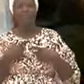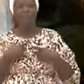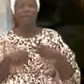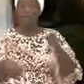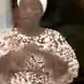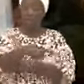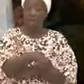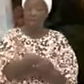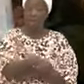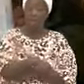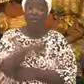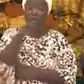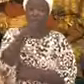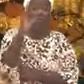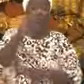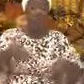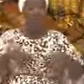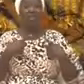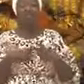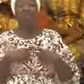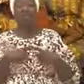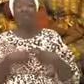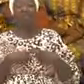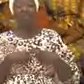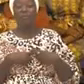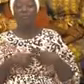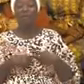aujourd'hui tu vivras